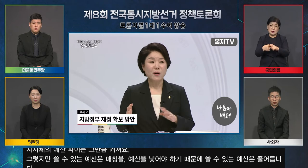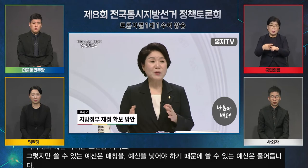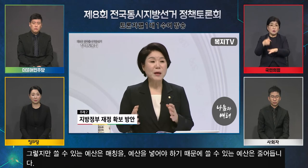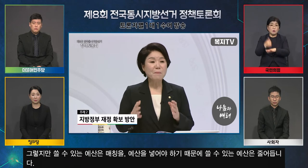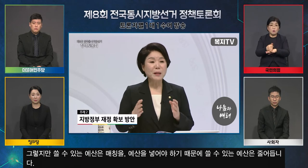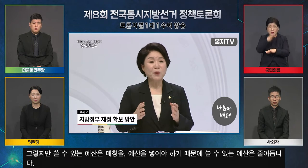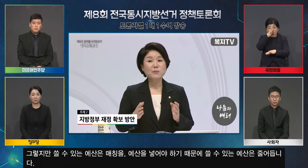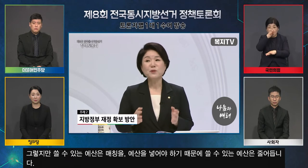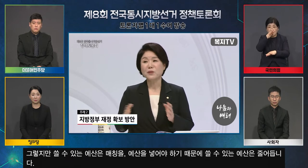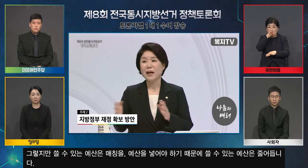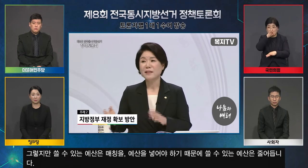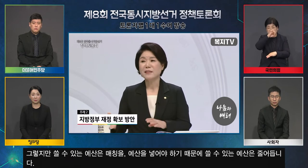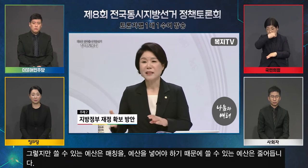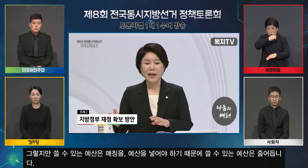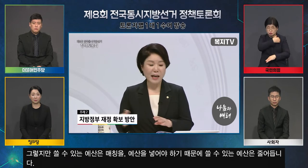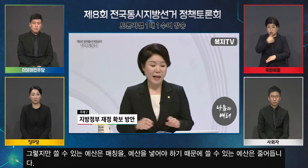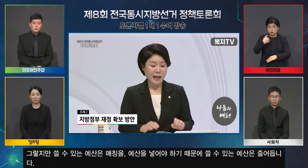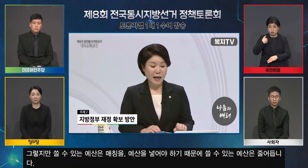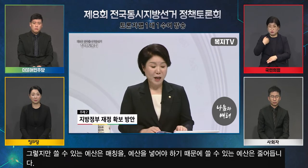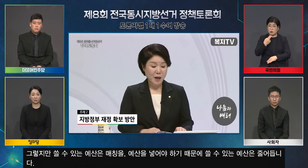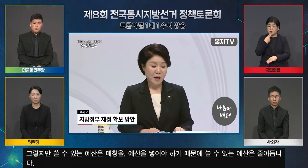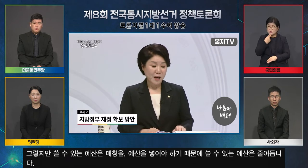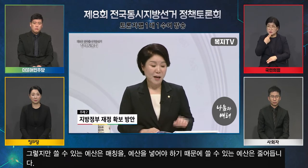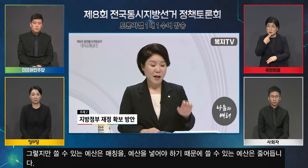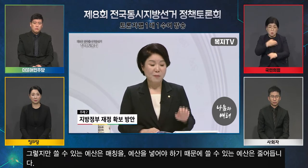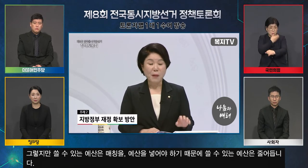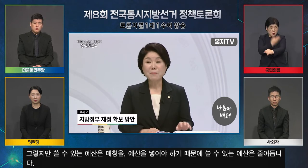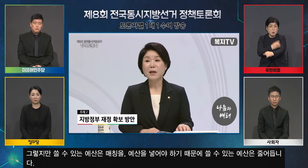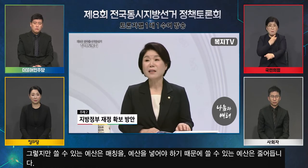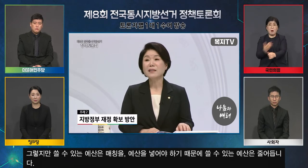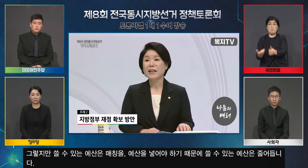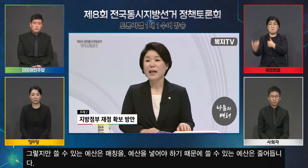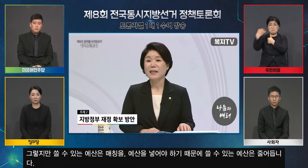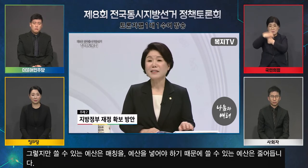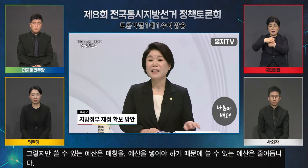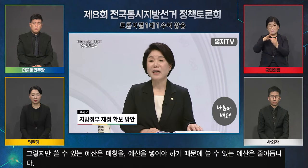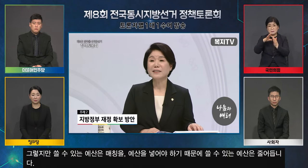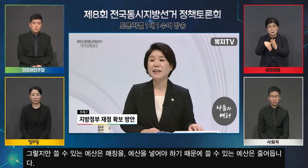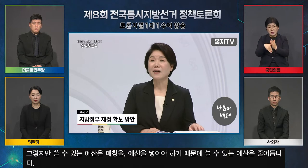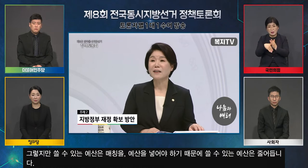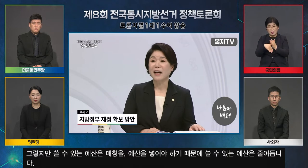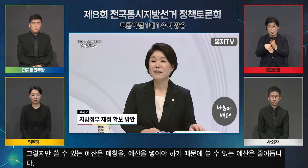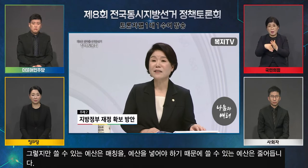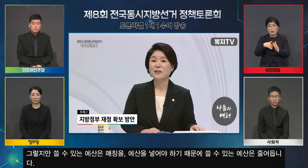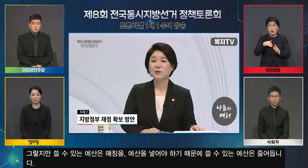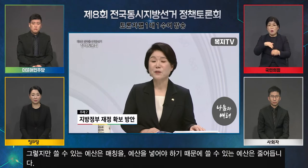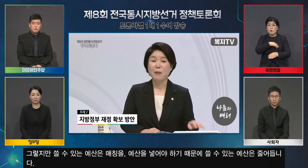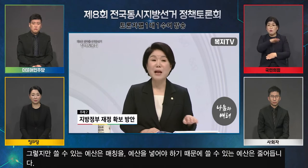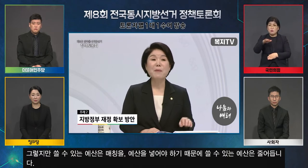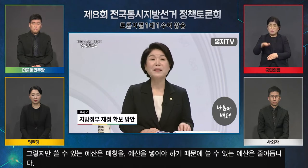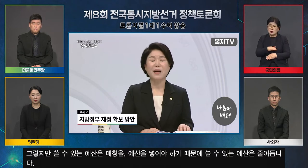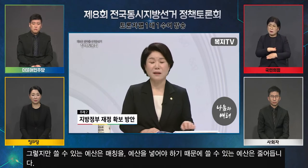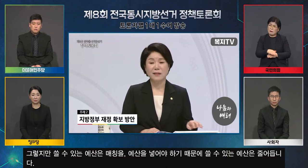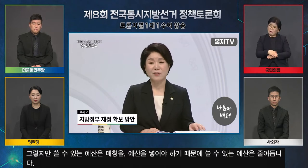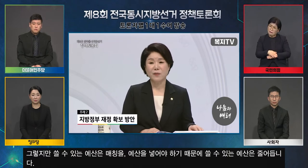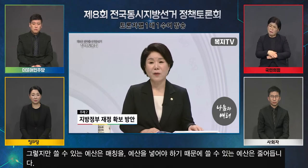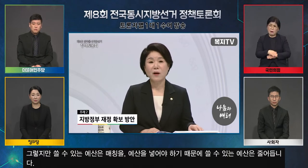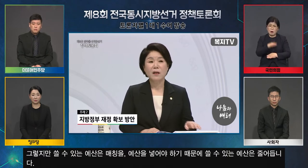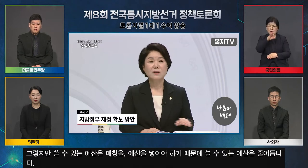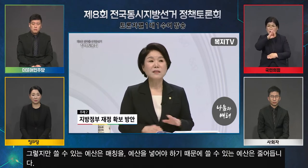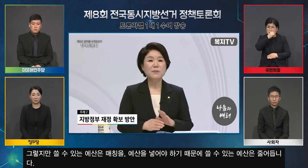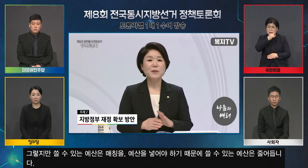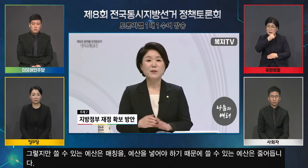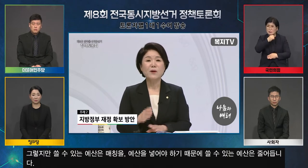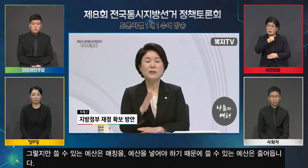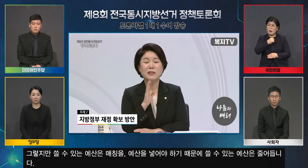권한만 넘겨줬다 했을 때 마음 가는데 예산이 가지 않는 거죠. 그냥 말만 간 거죠.